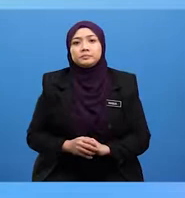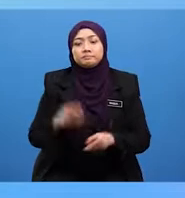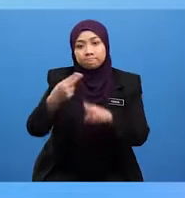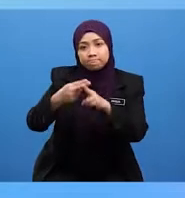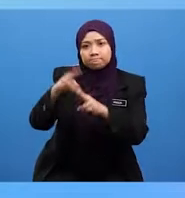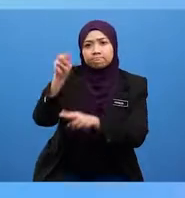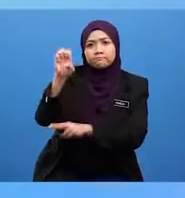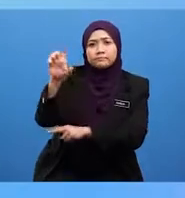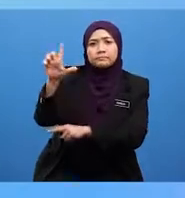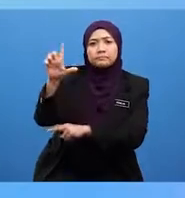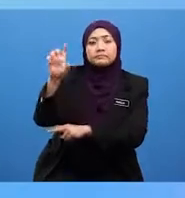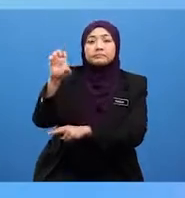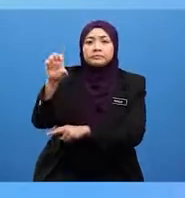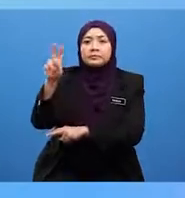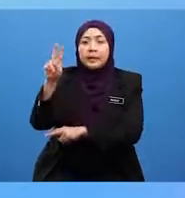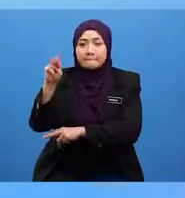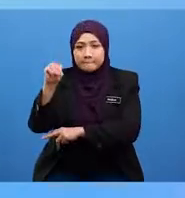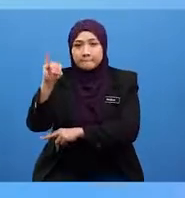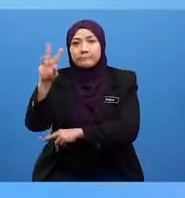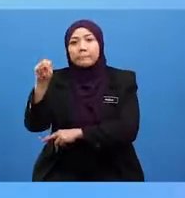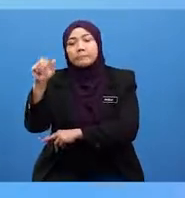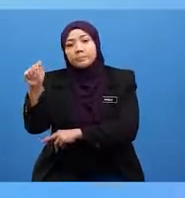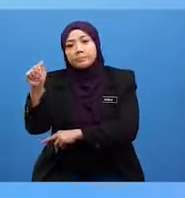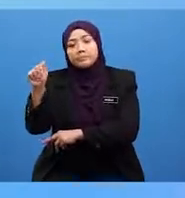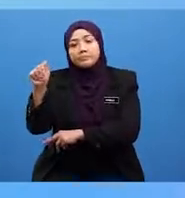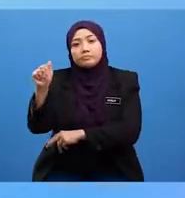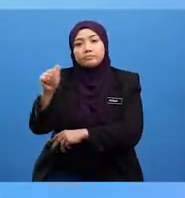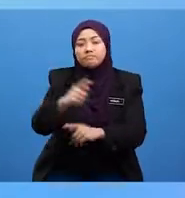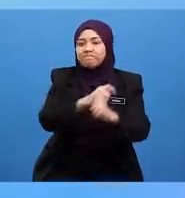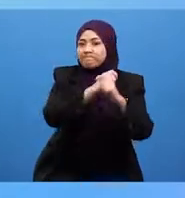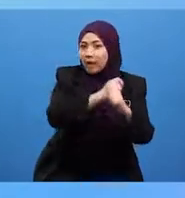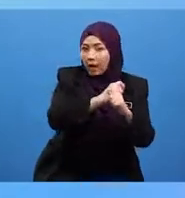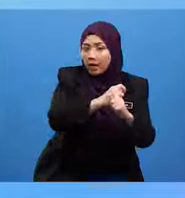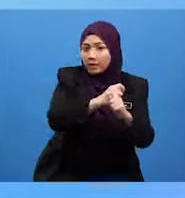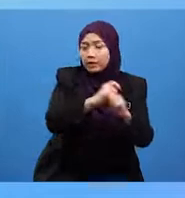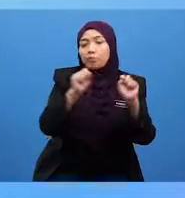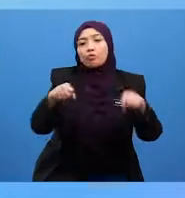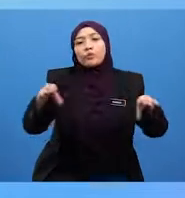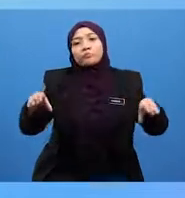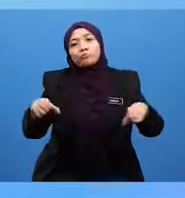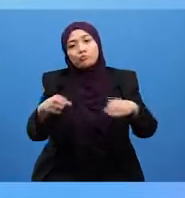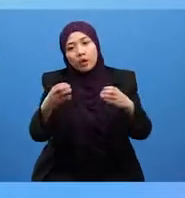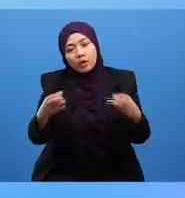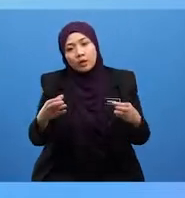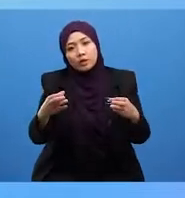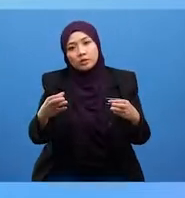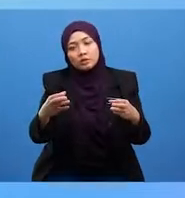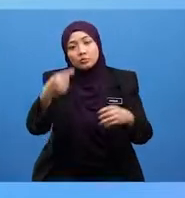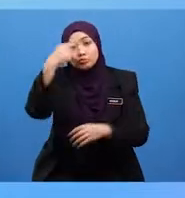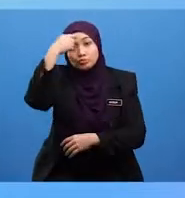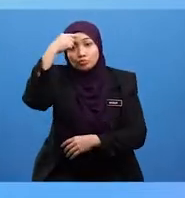melamina. Melamina bersifat tahan lasak. Kegunaan melamina pula adalah